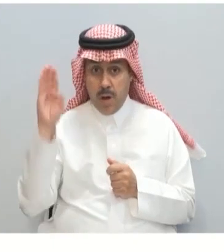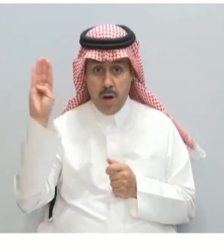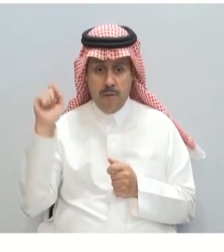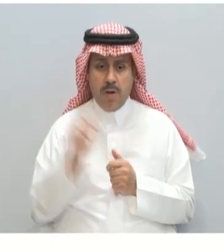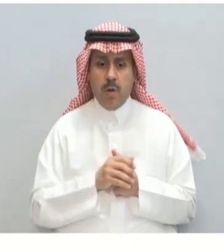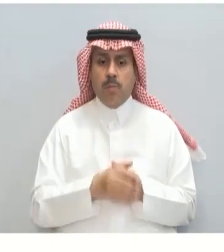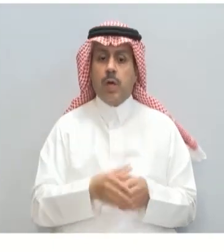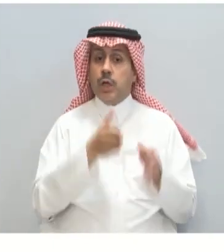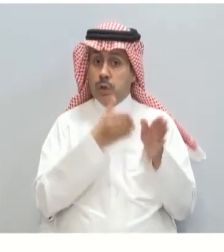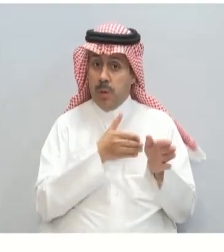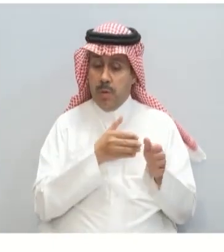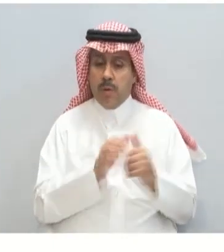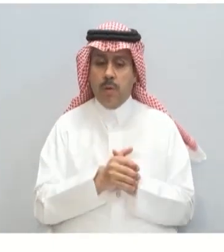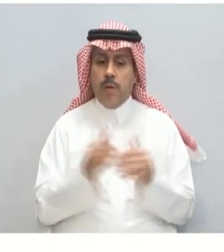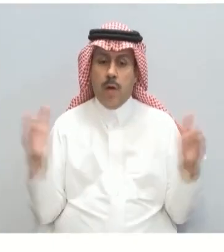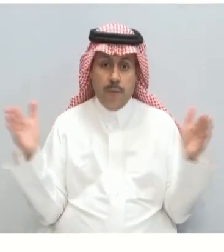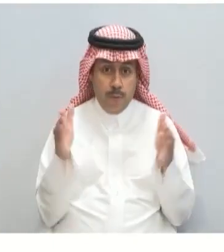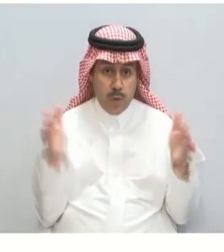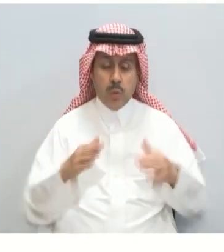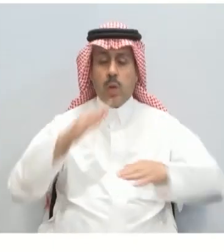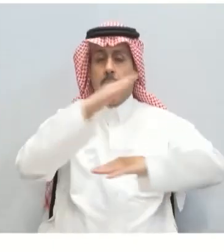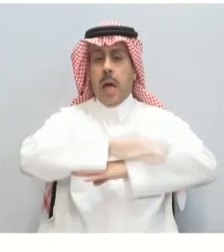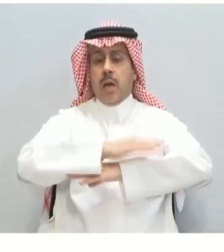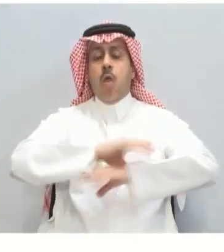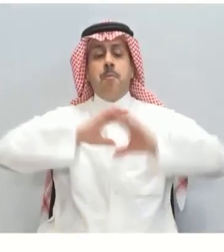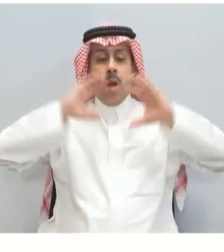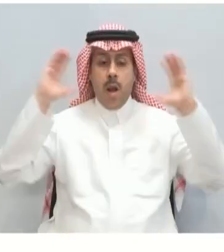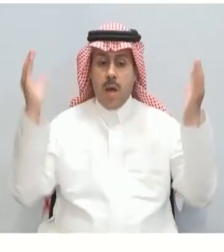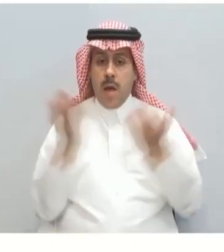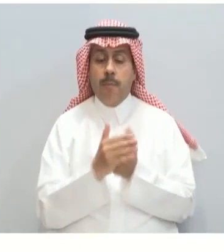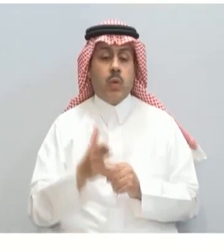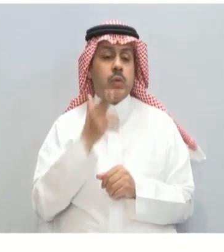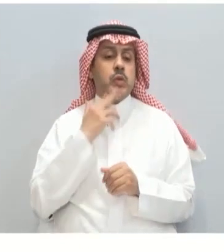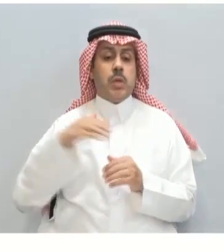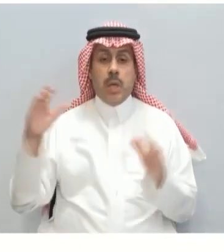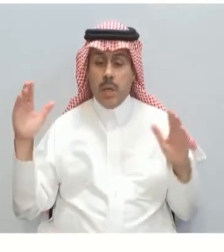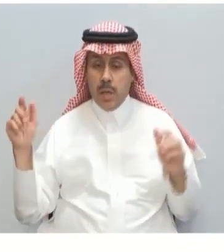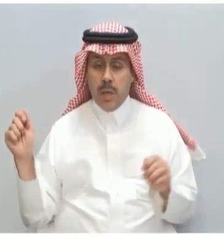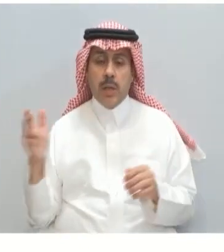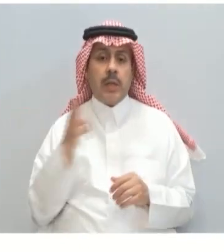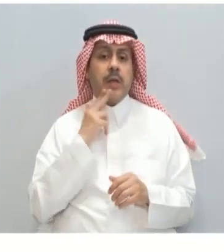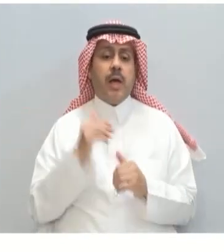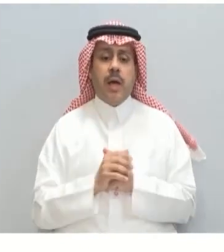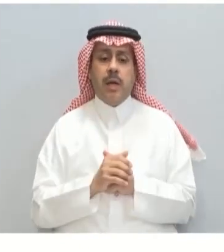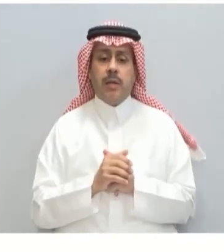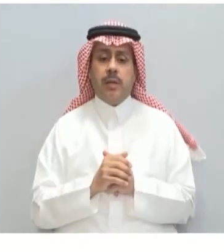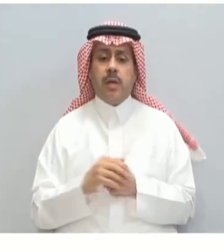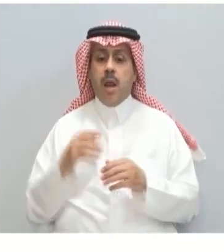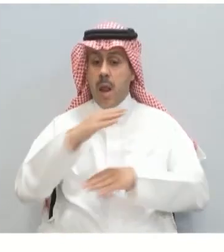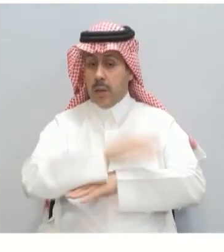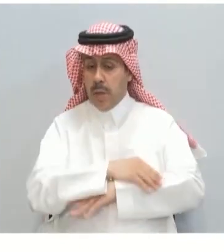لاتباعه في حدود النظام العام وحسن رعايه الاداب وترك لهم حريه التعامل